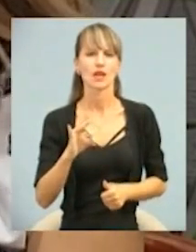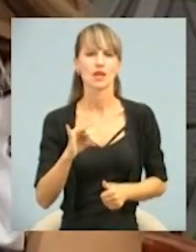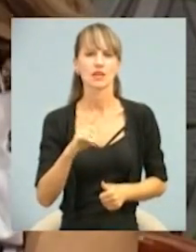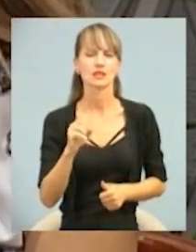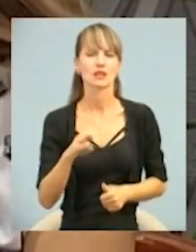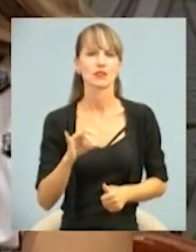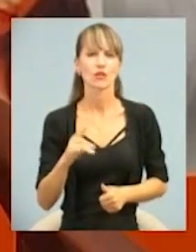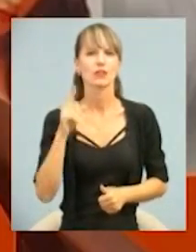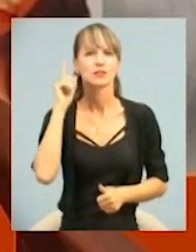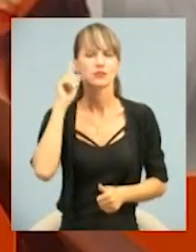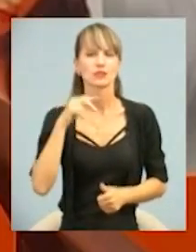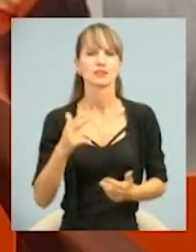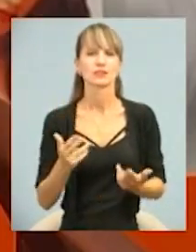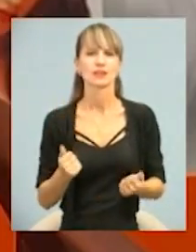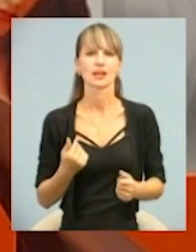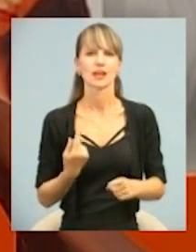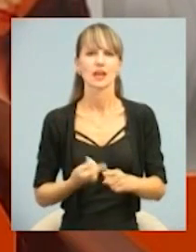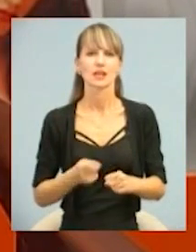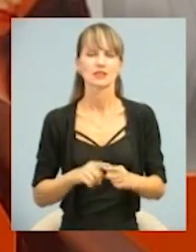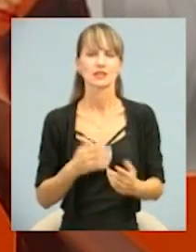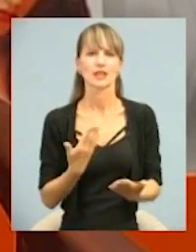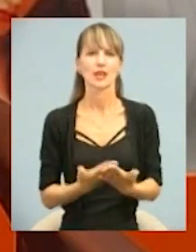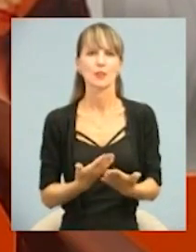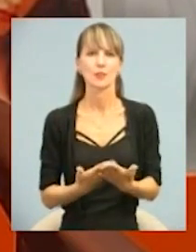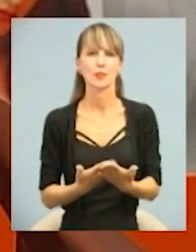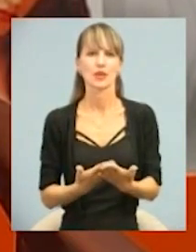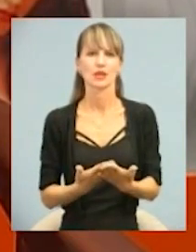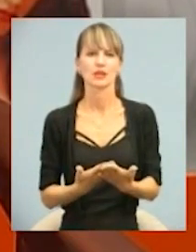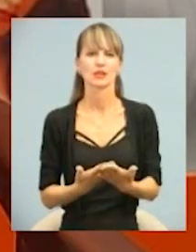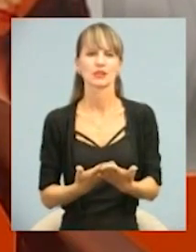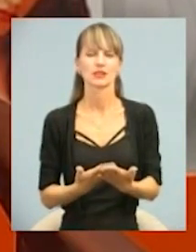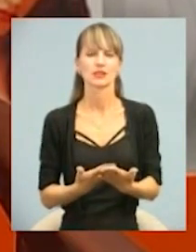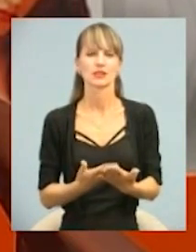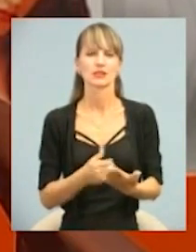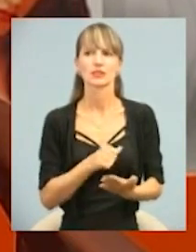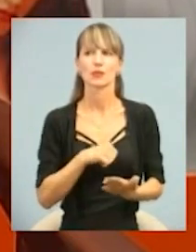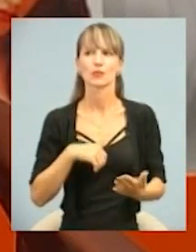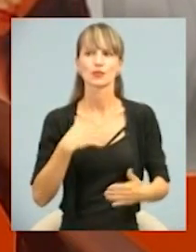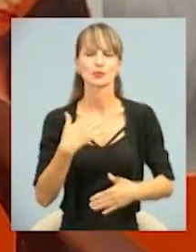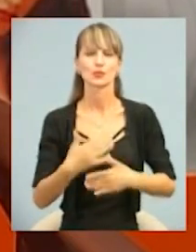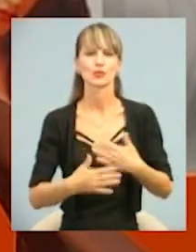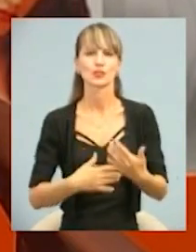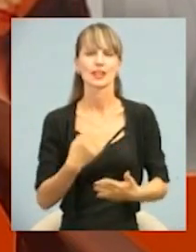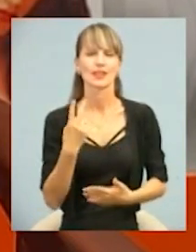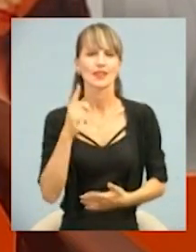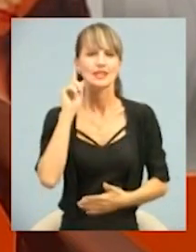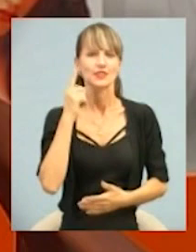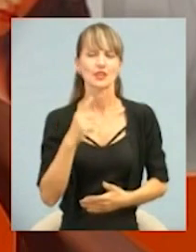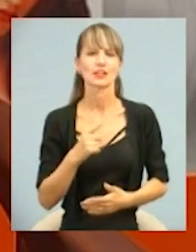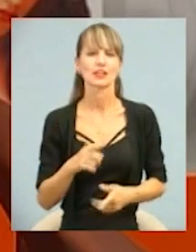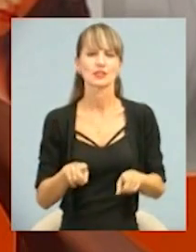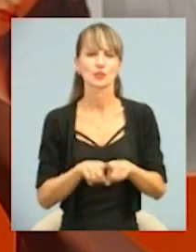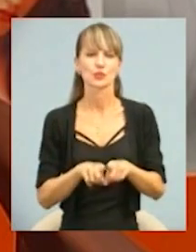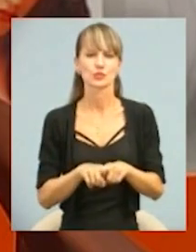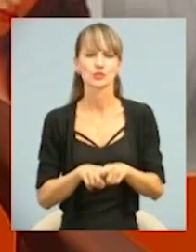так. Таке? Розказуй, що це. Це, наприклад, ти самому смішати два цвіти дуже схоже.